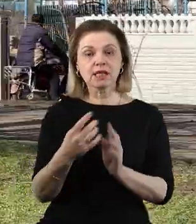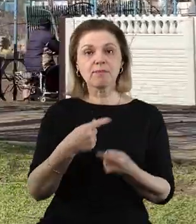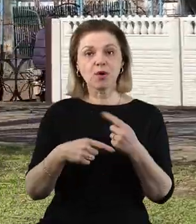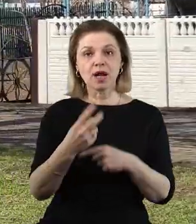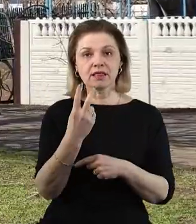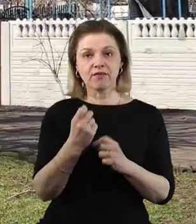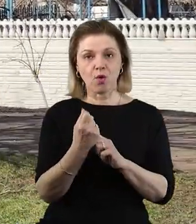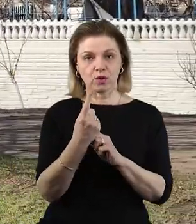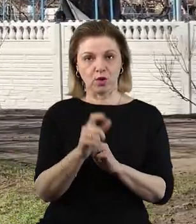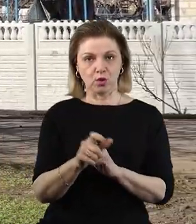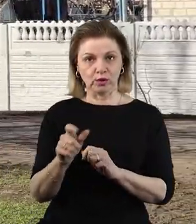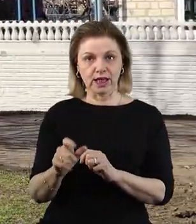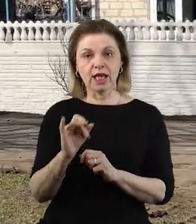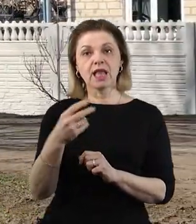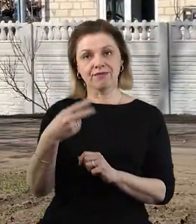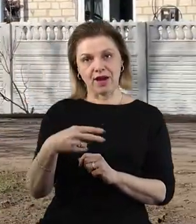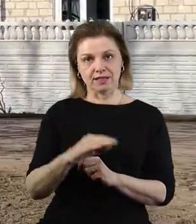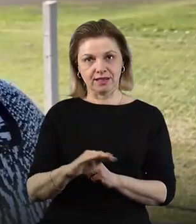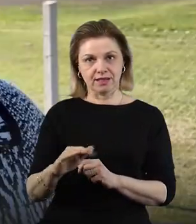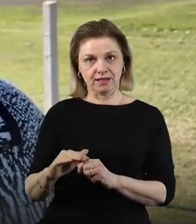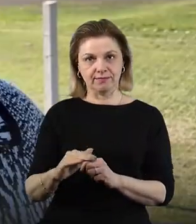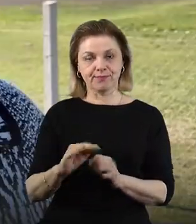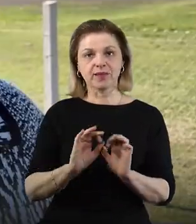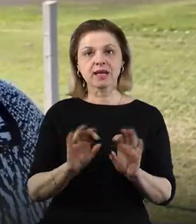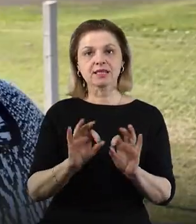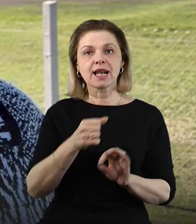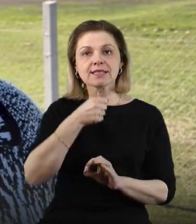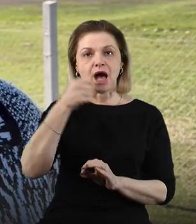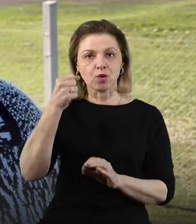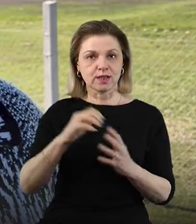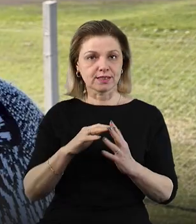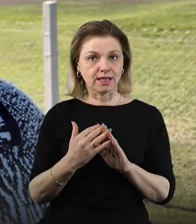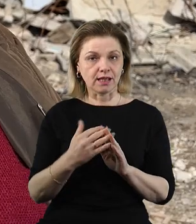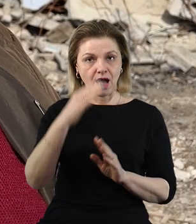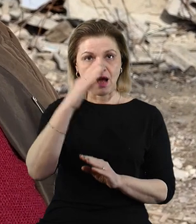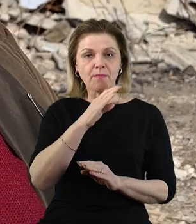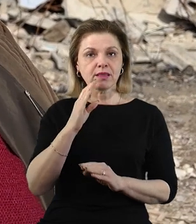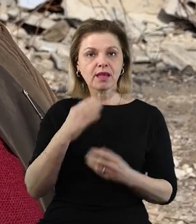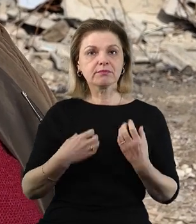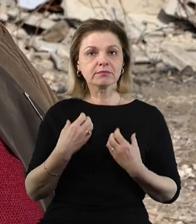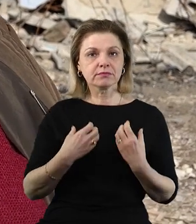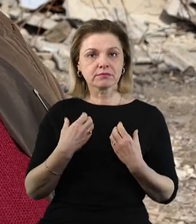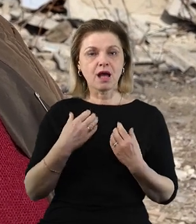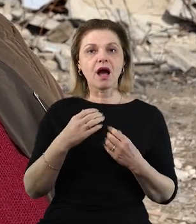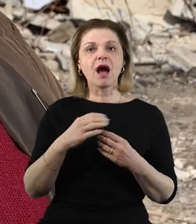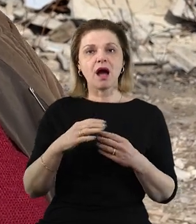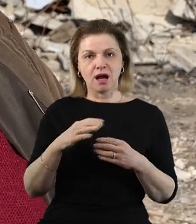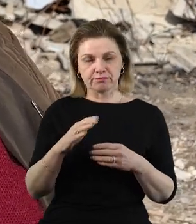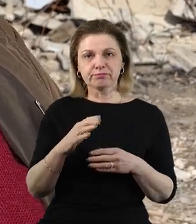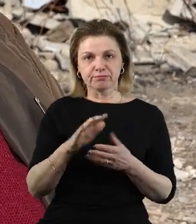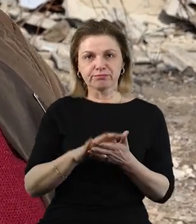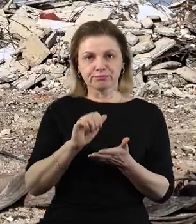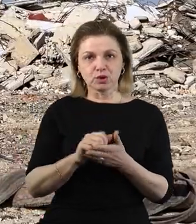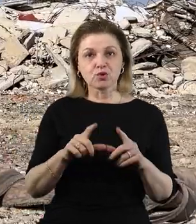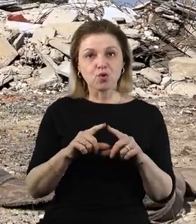211 людей серед них 20 дітей розповіла Наталія чепик староста села батьки занепокоєні демонтажем будівлі